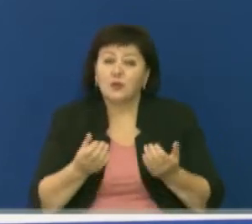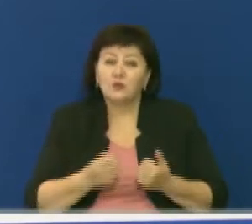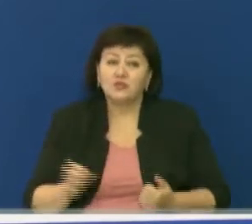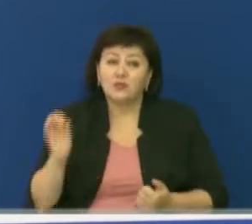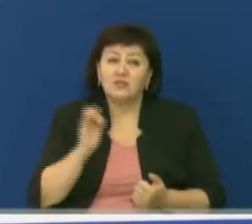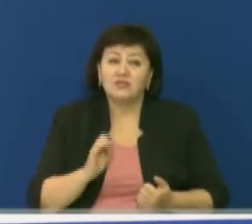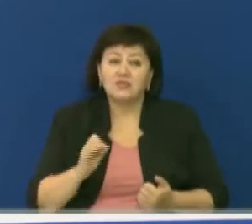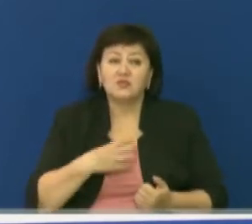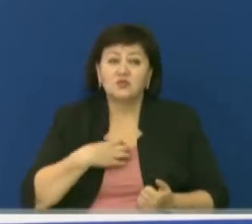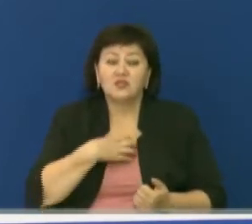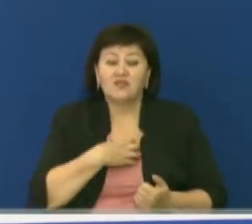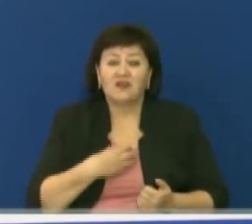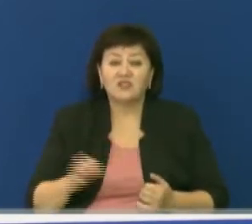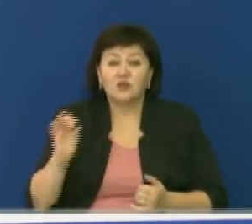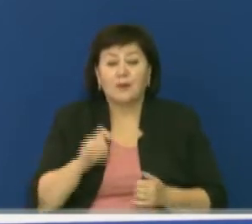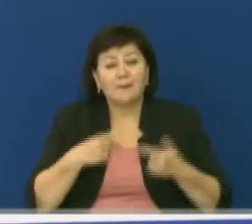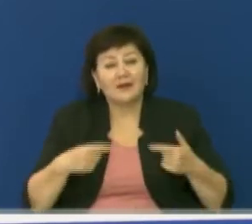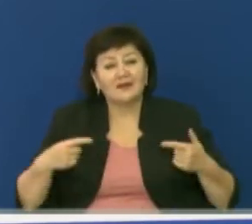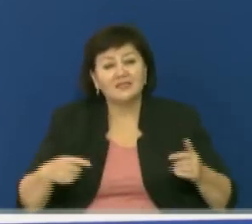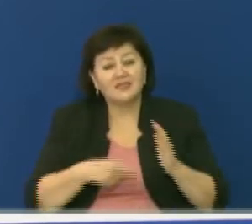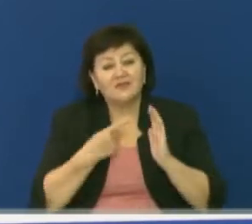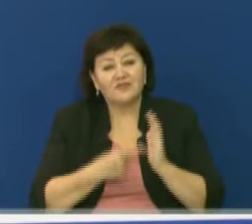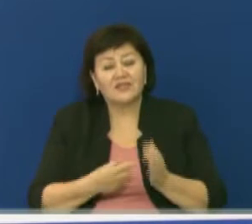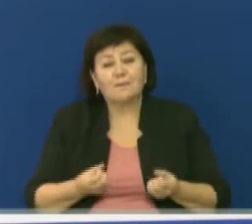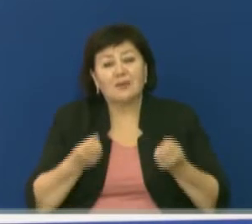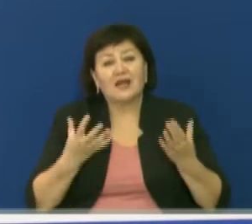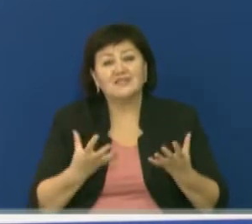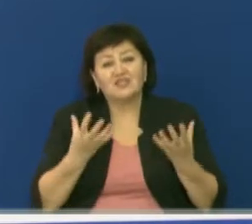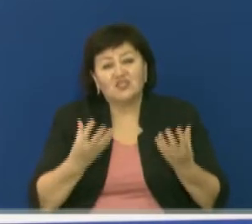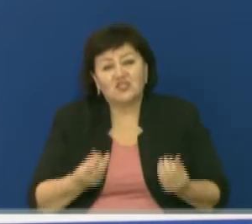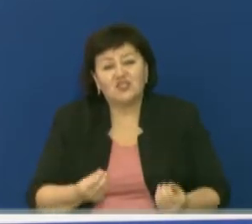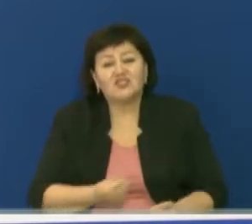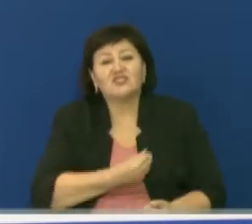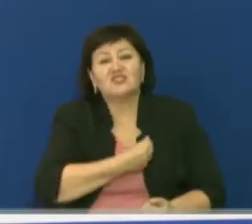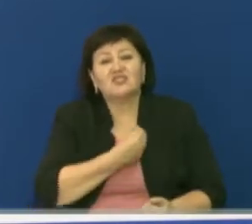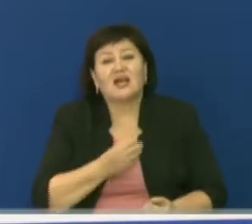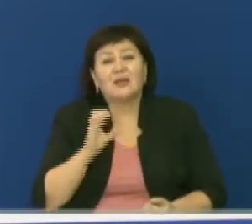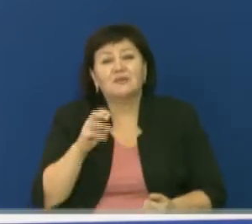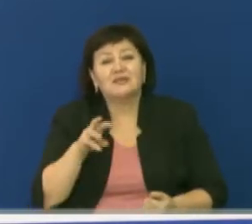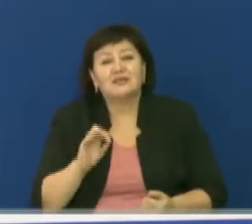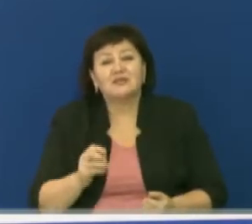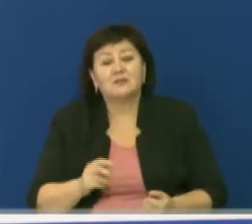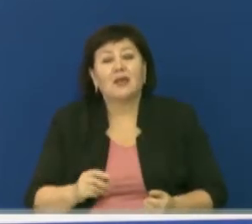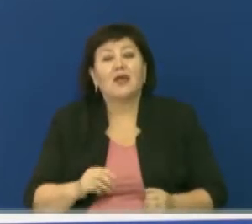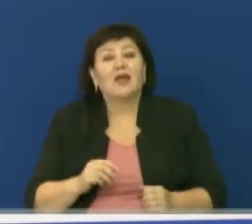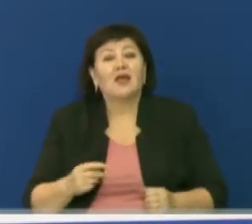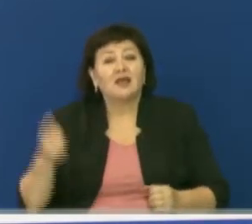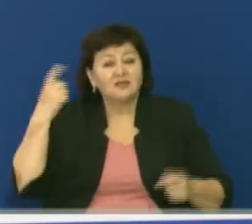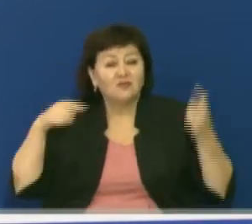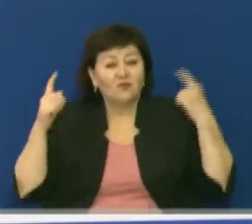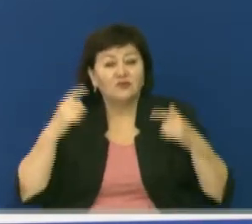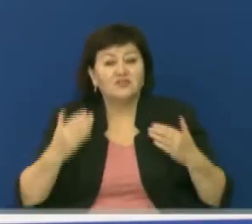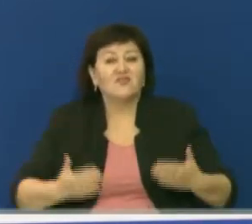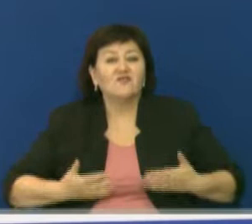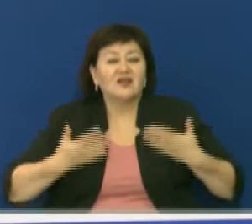интересную информацию по самым разным вопросам. В этот праздничный день желаю работникам медиа постоянного творческого поиска, вдохновения,